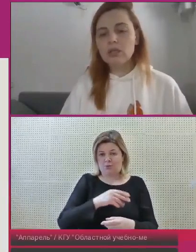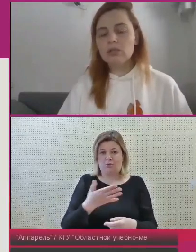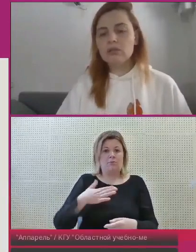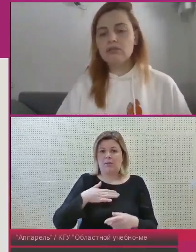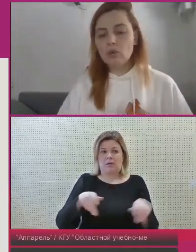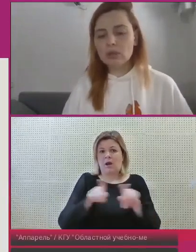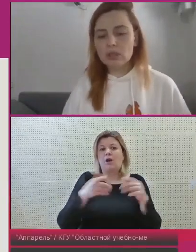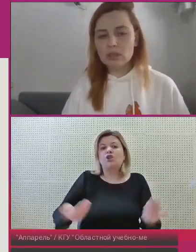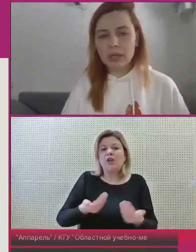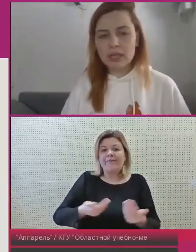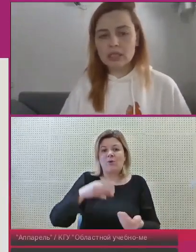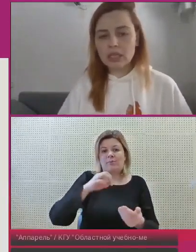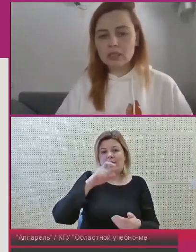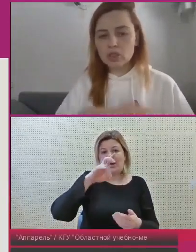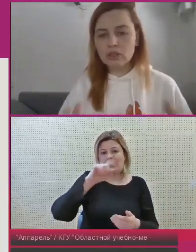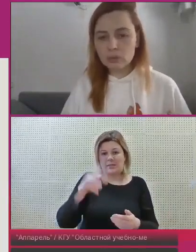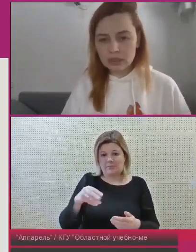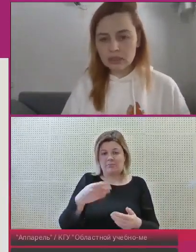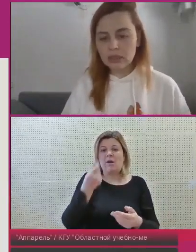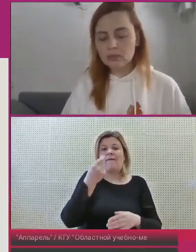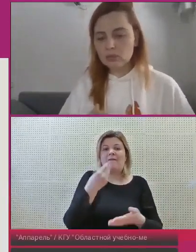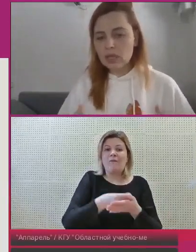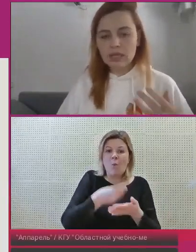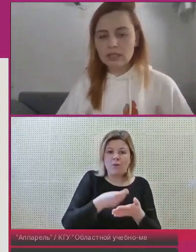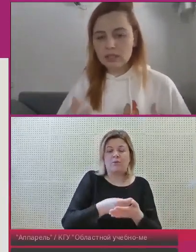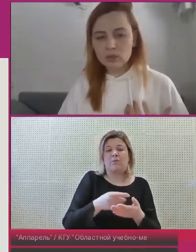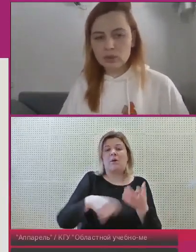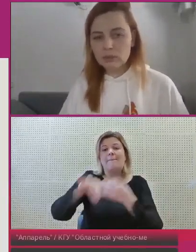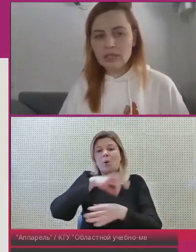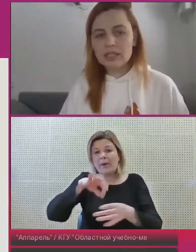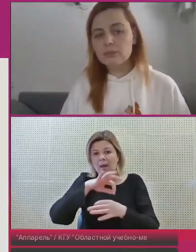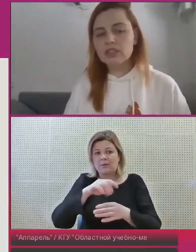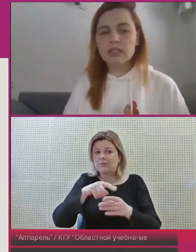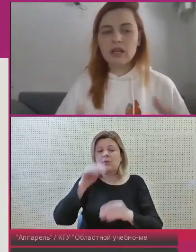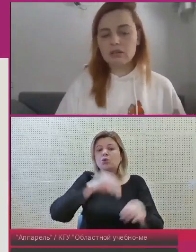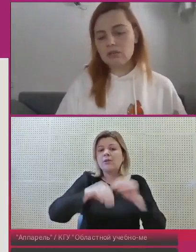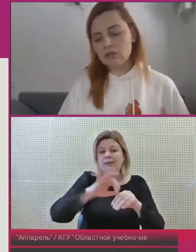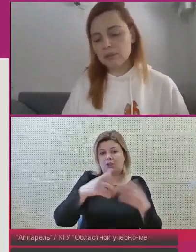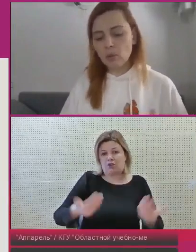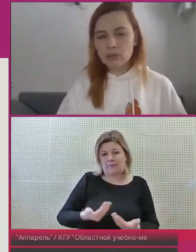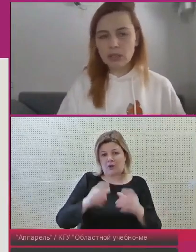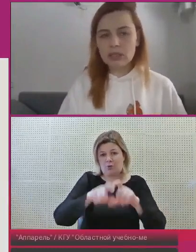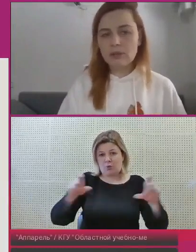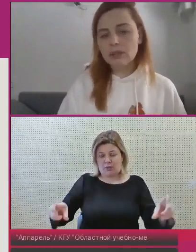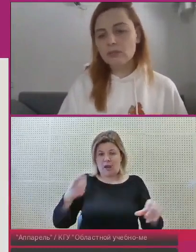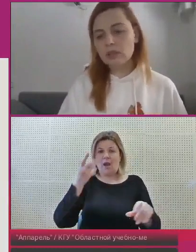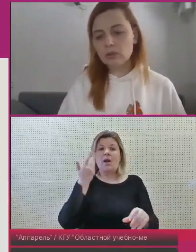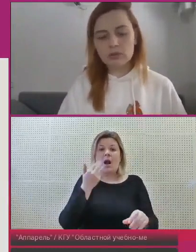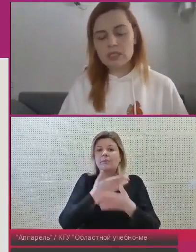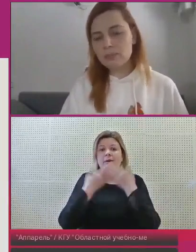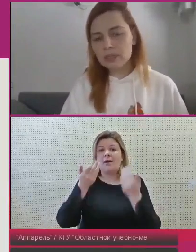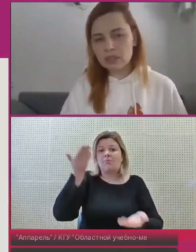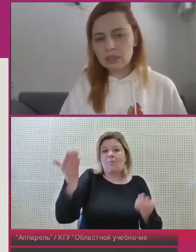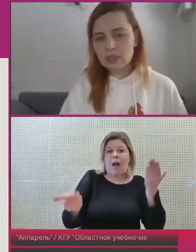И фонд, и проект состоит из живых людей. Поэтому, когда идет какой-то дисбаланс, мы всегда приходим к регламентам,